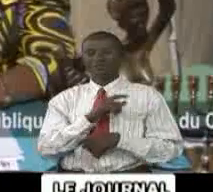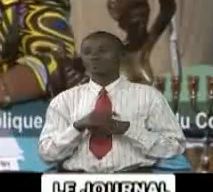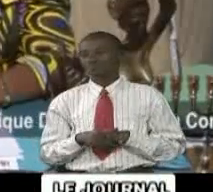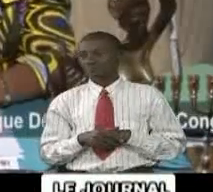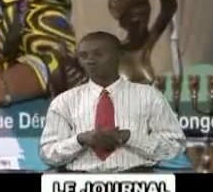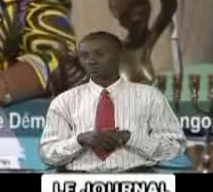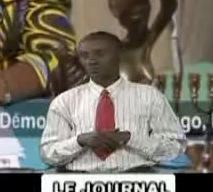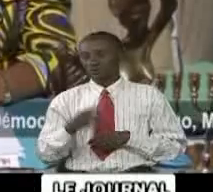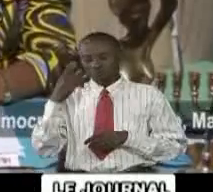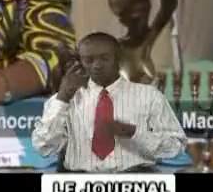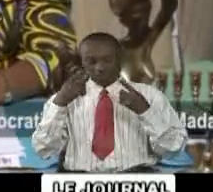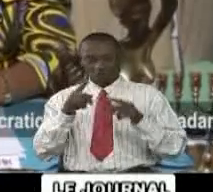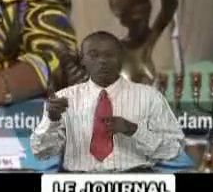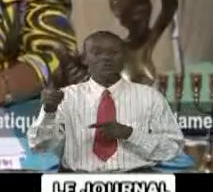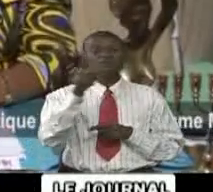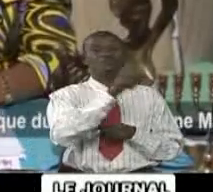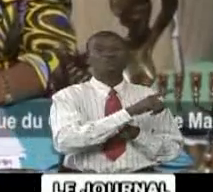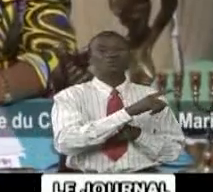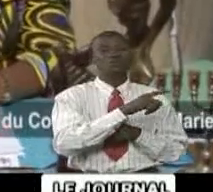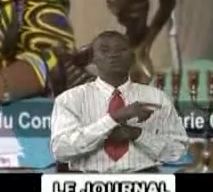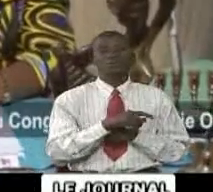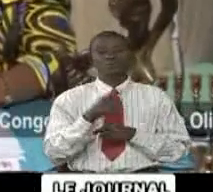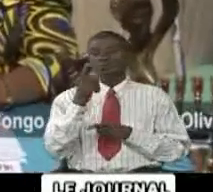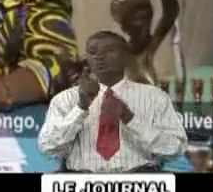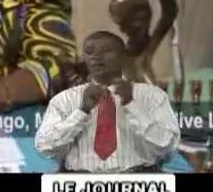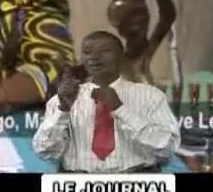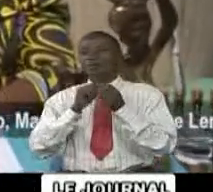epesa bino mbela oyo ya munene wa Itali Santé.